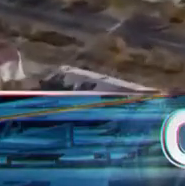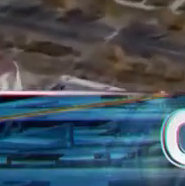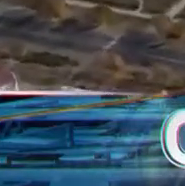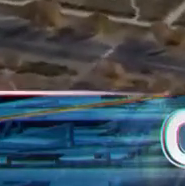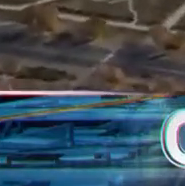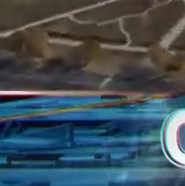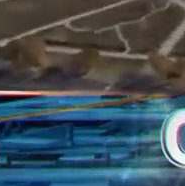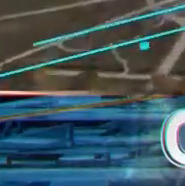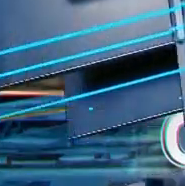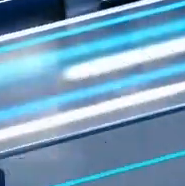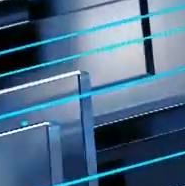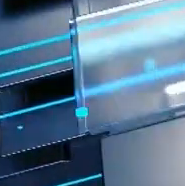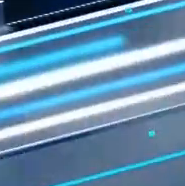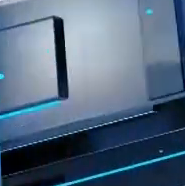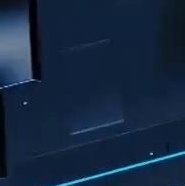карты.